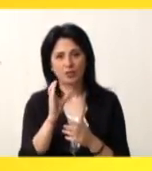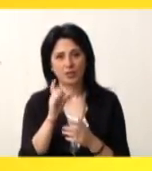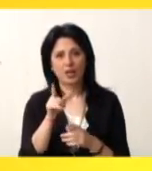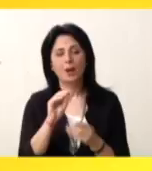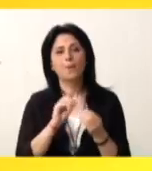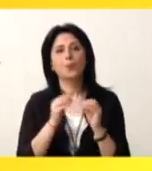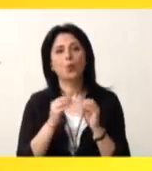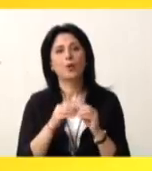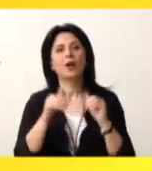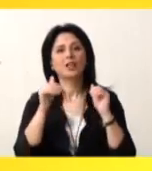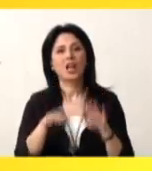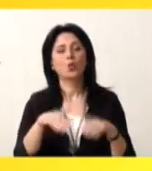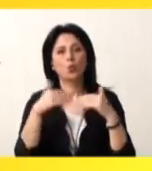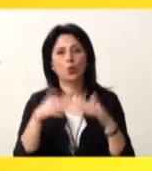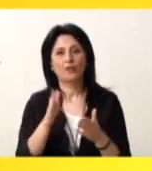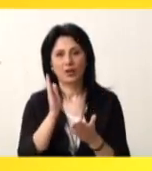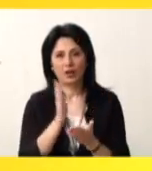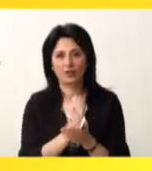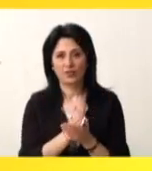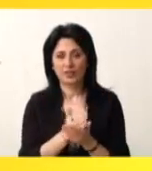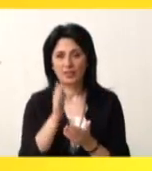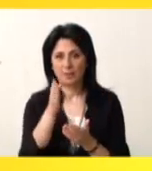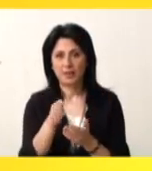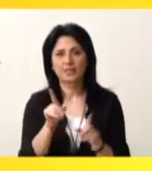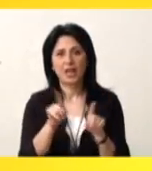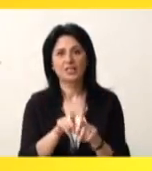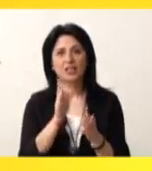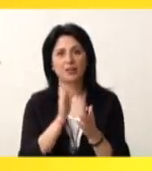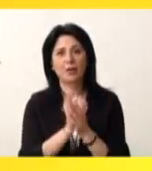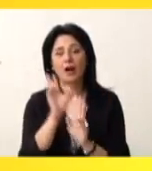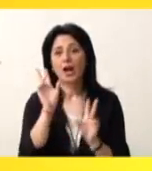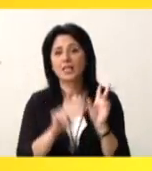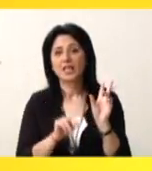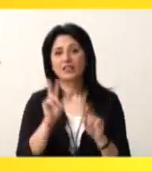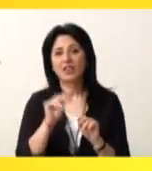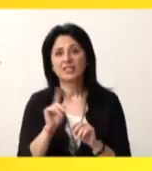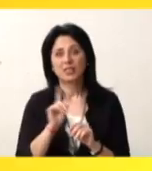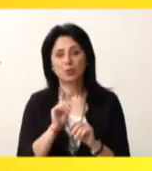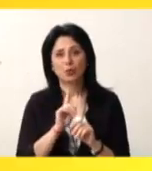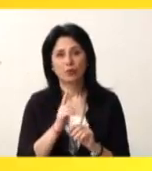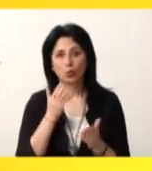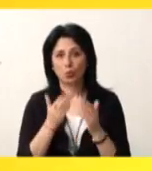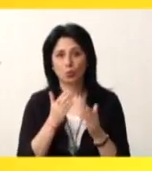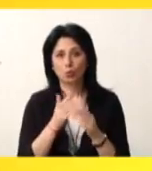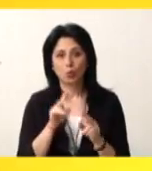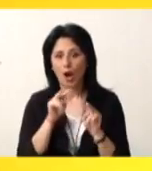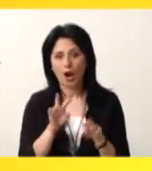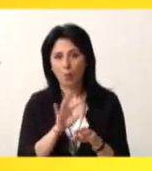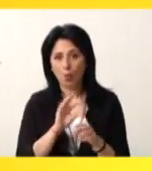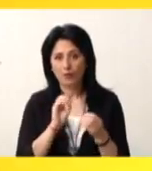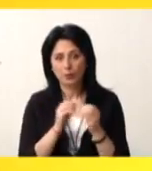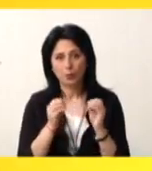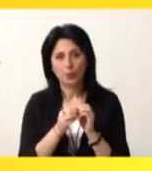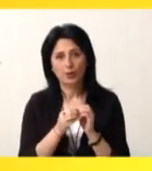ეს პრობლემები დადგენილი აქვს, მას ასევე აქვს გასათვალისწინებელი, რომ თუ არ მოუვლის ამ